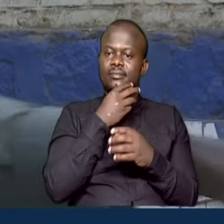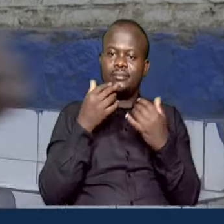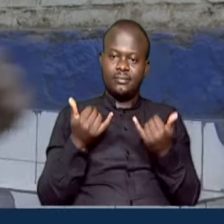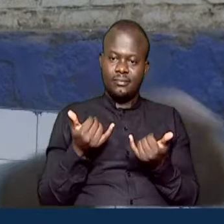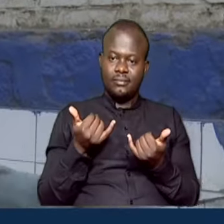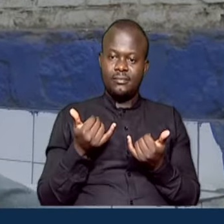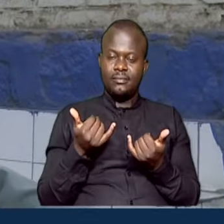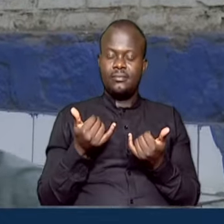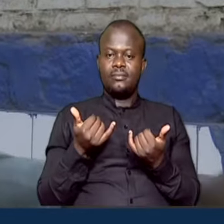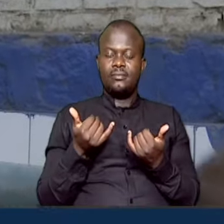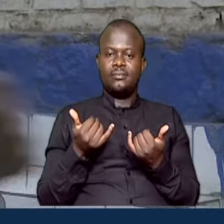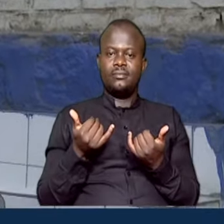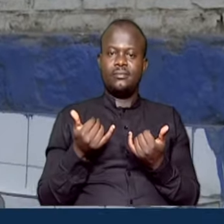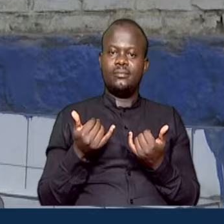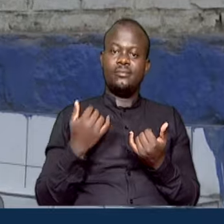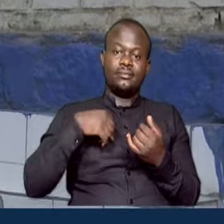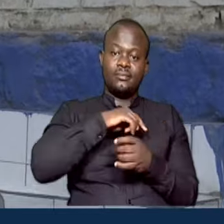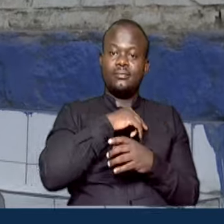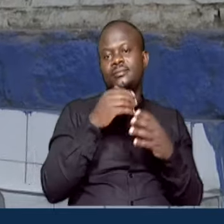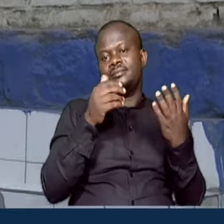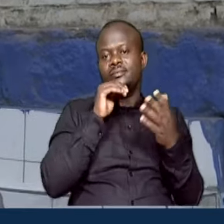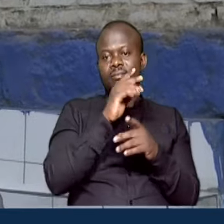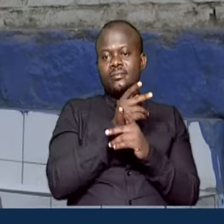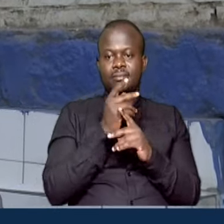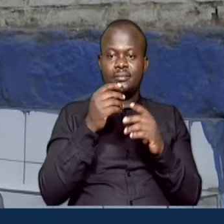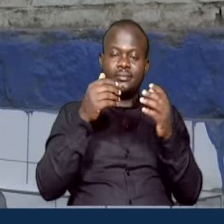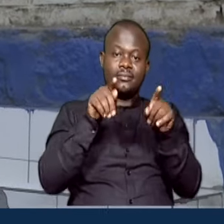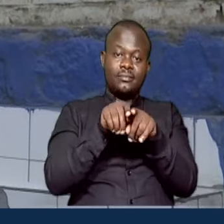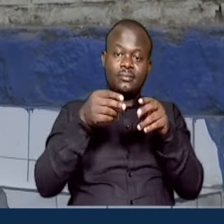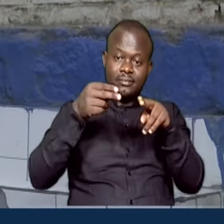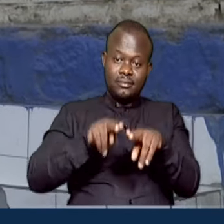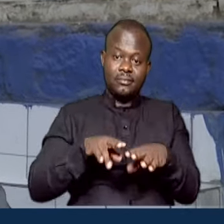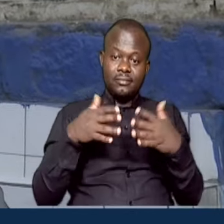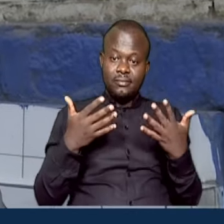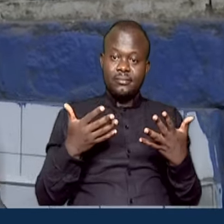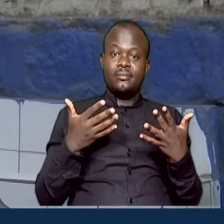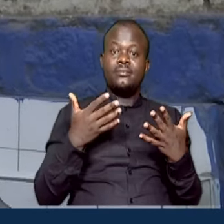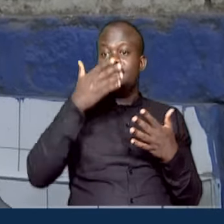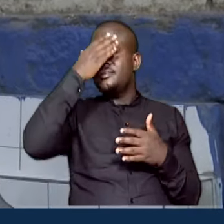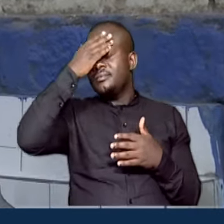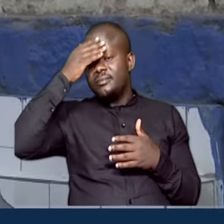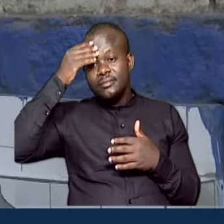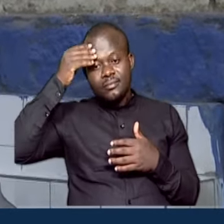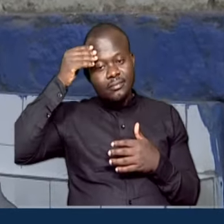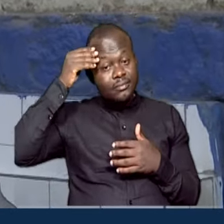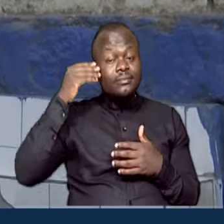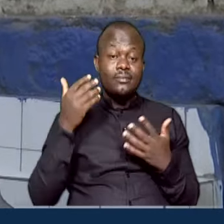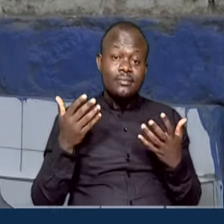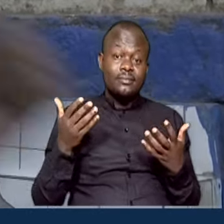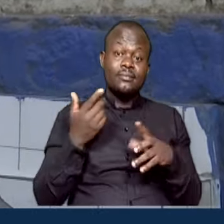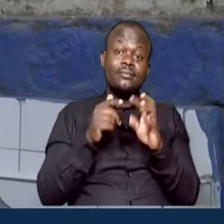nyine twabaye nk'aho twateshutse nyine biba nk'aho nyine dusa nk'aho twibagirwa